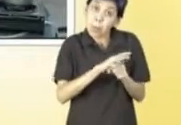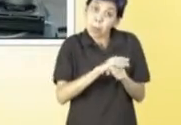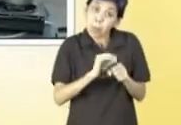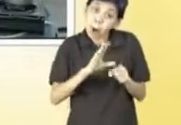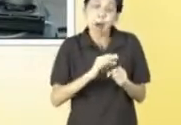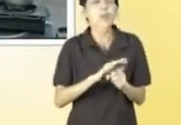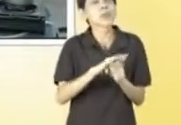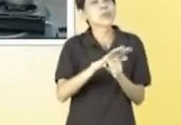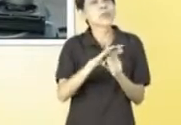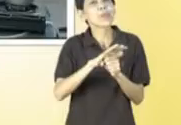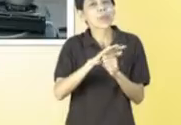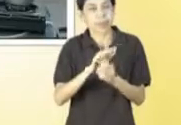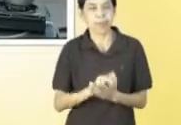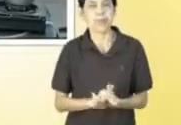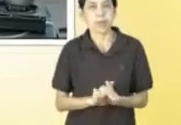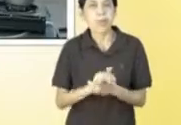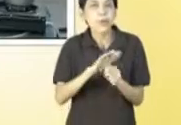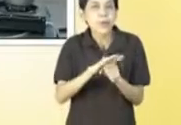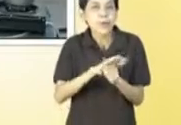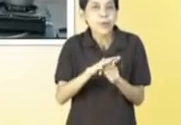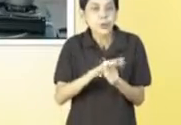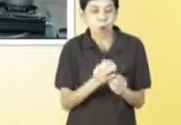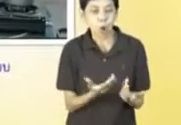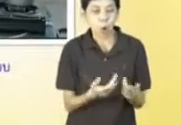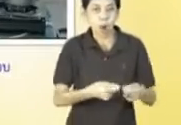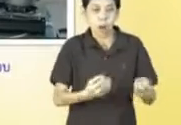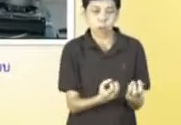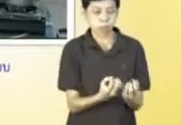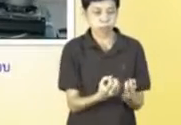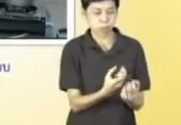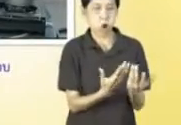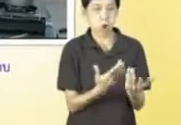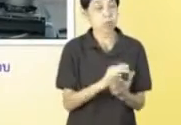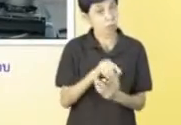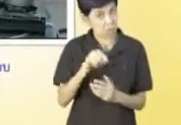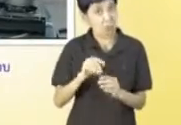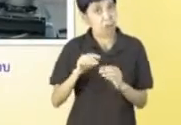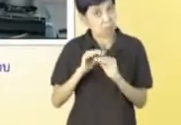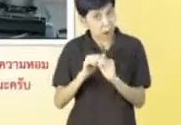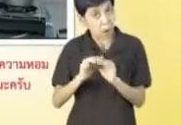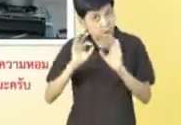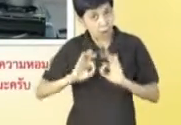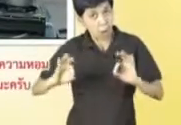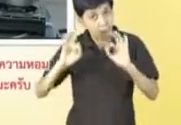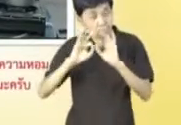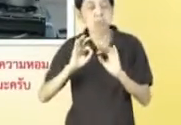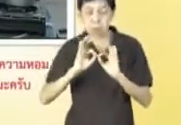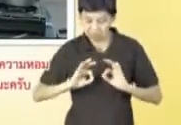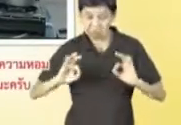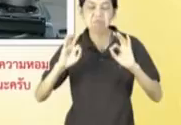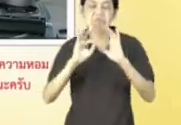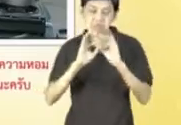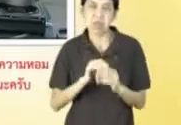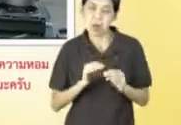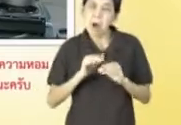าณก่อน พอประมาณนะคะ แล้วก็ให้เดือดนะฮะ กะทินี่ถือว่าเป็นส่วนประกอบสำคัญไหมคะอาจารย ์ส่วนประกอบสำคัญนะจะเ